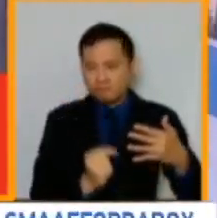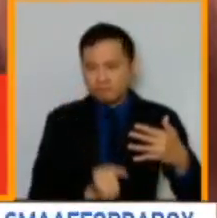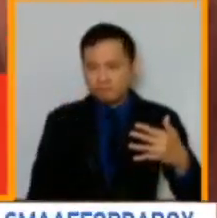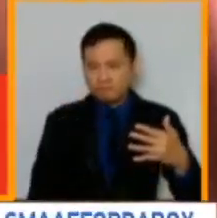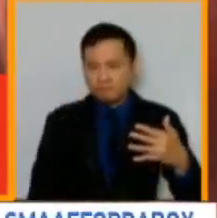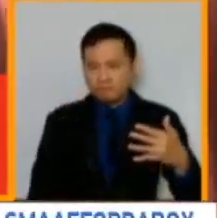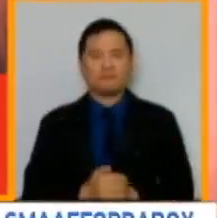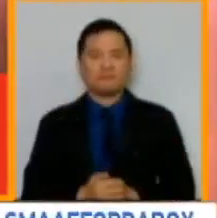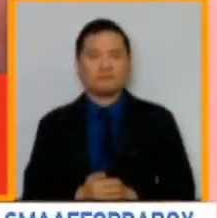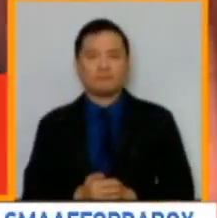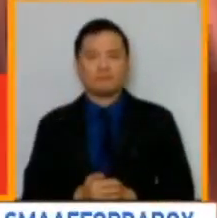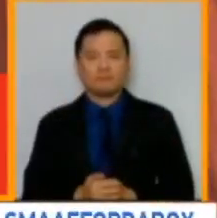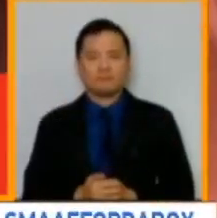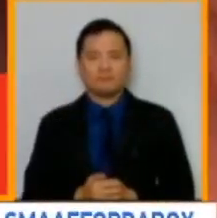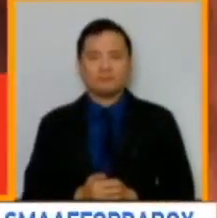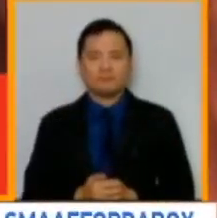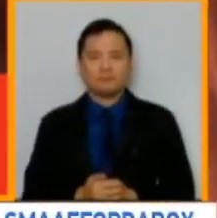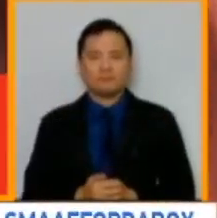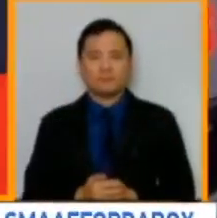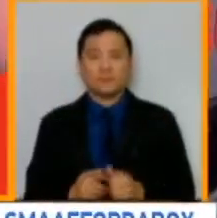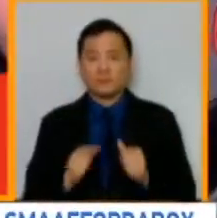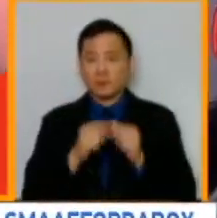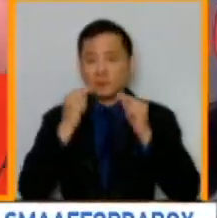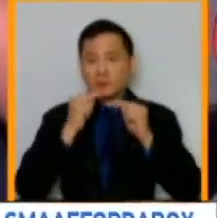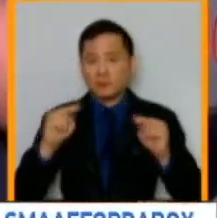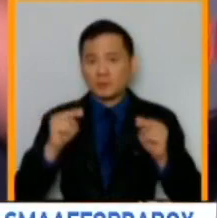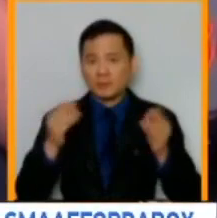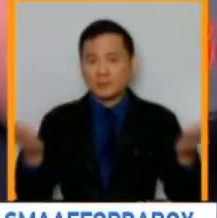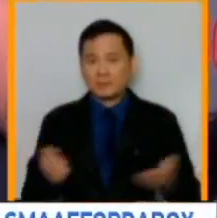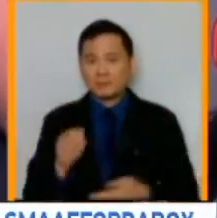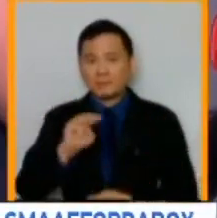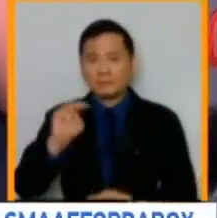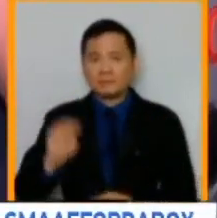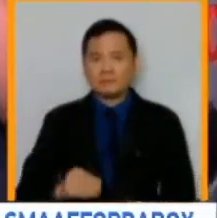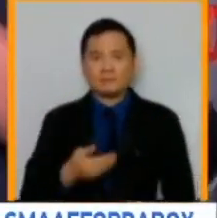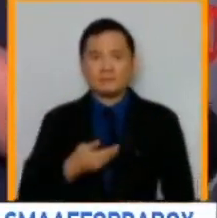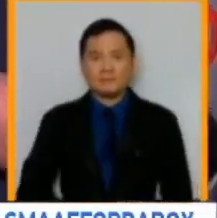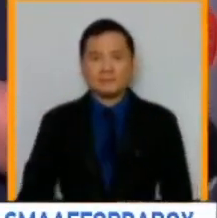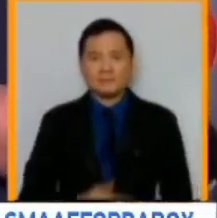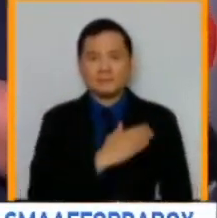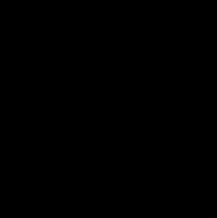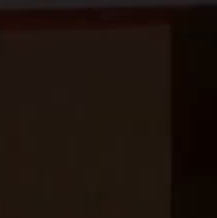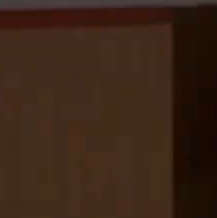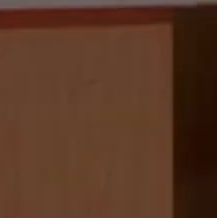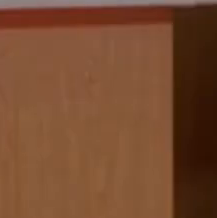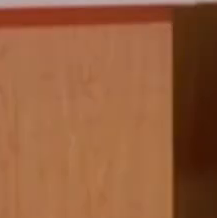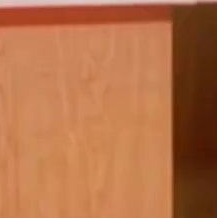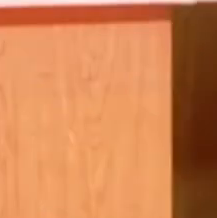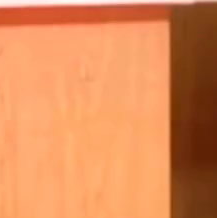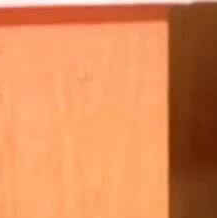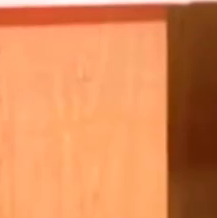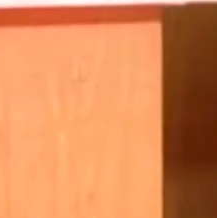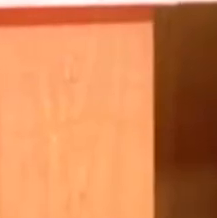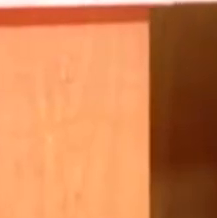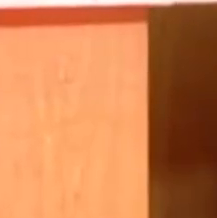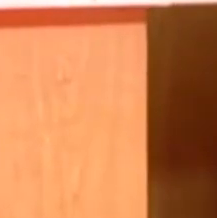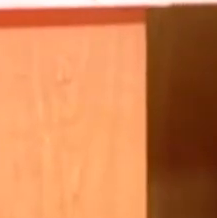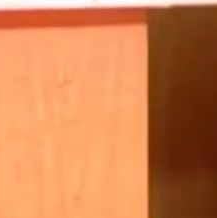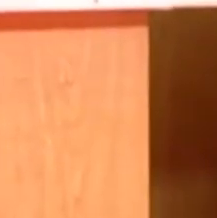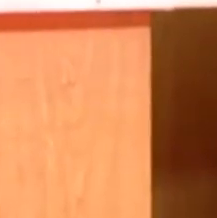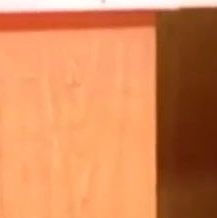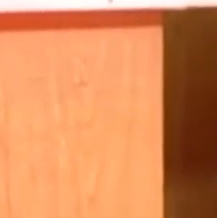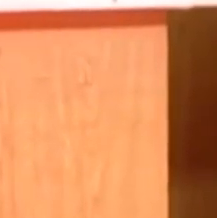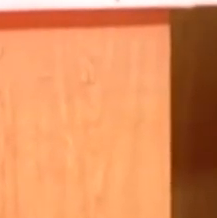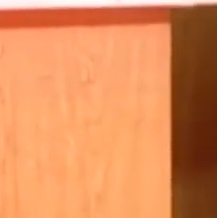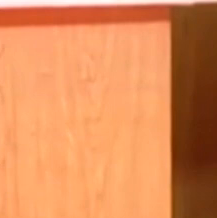11332. Yan ang unang balita sa Maynila, Darlene Kai. Buong puso para sa Pilipino. Igan, mauna ka sa mga